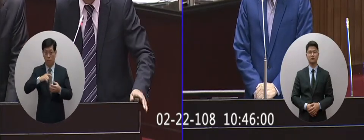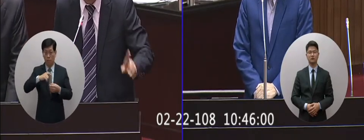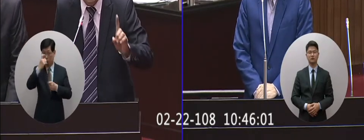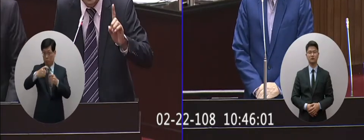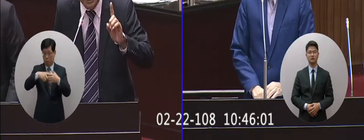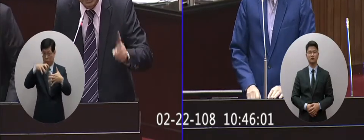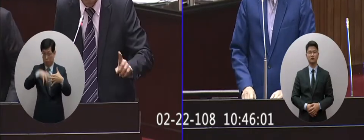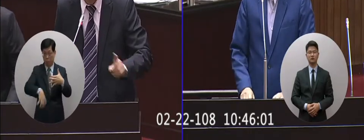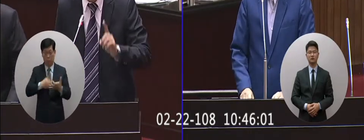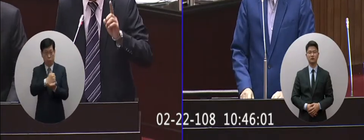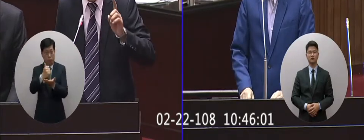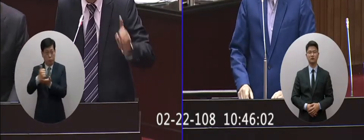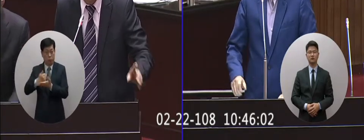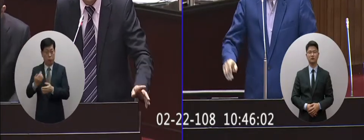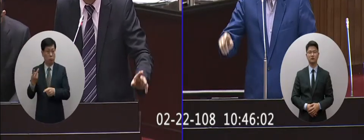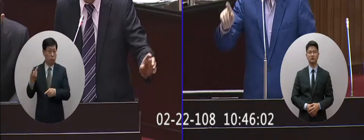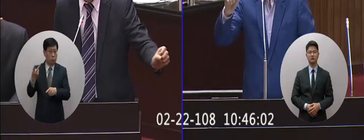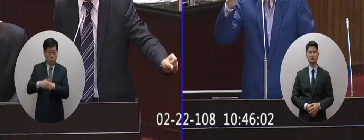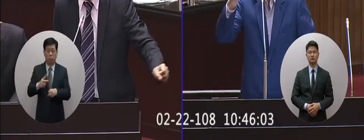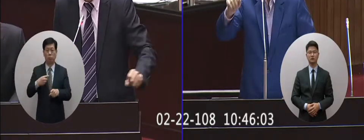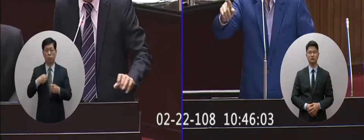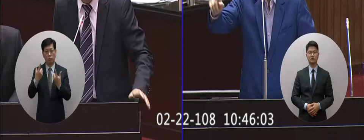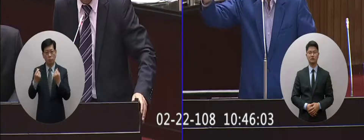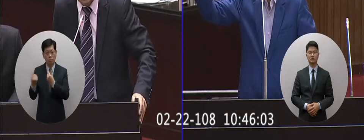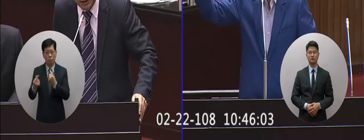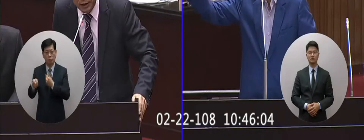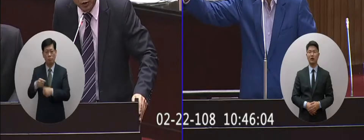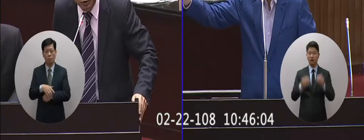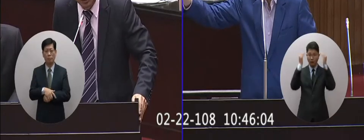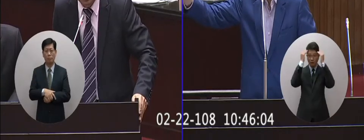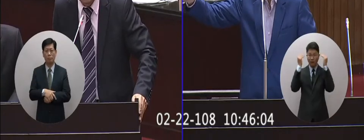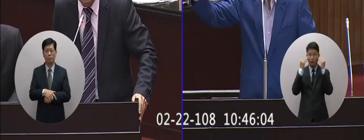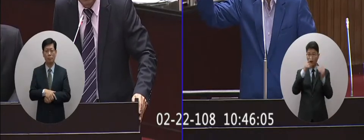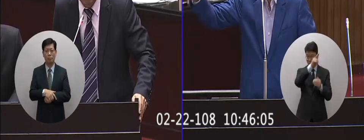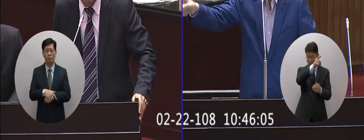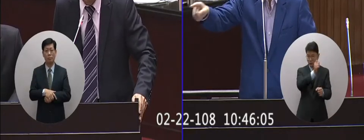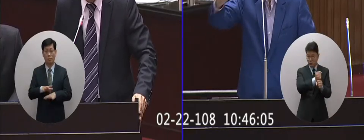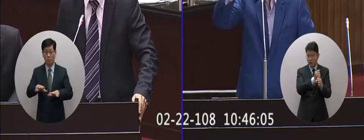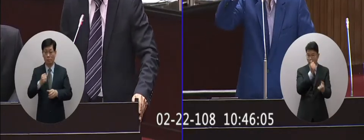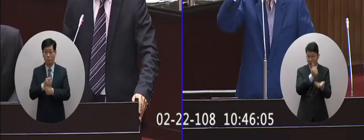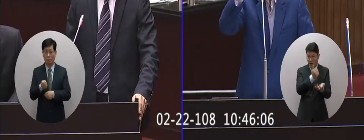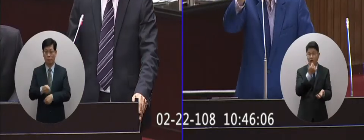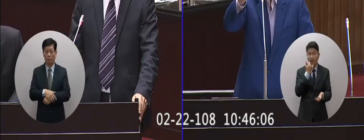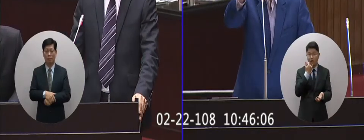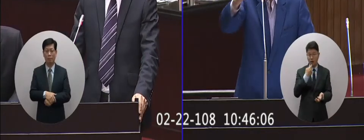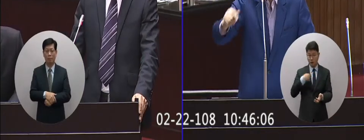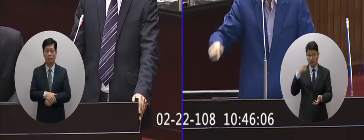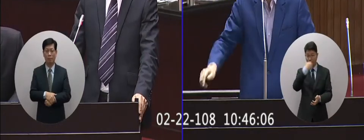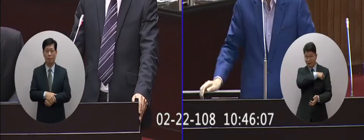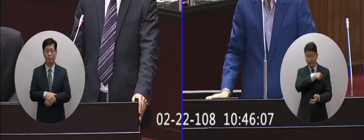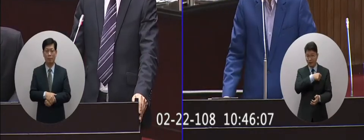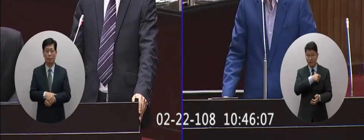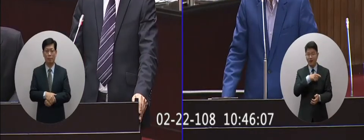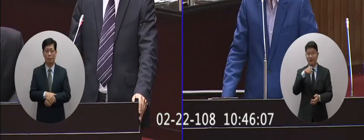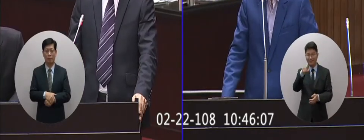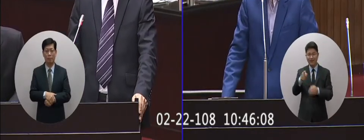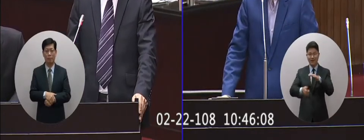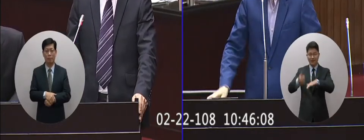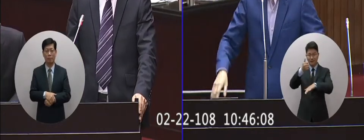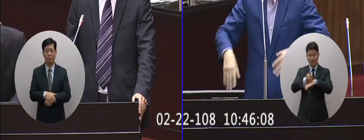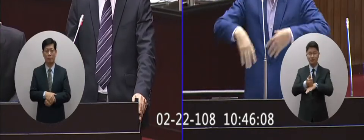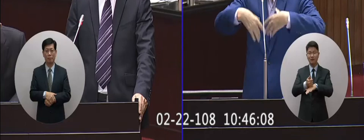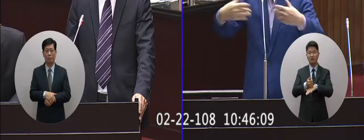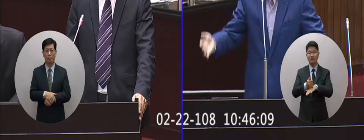它的出口增加1倍，我们就是类似 韩国人家可以。你认为台湾就在你身上就会重